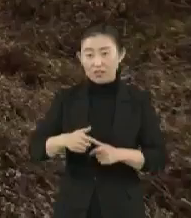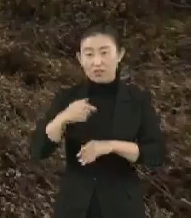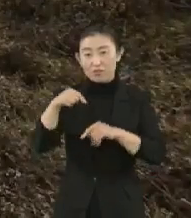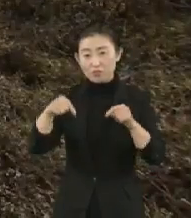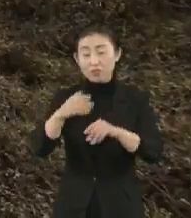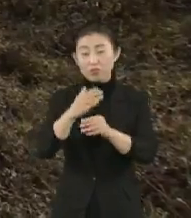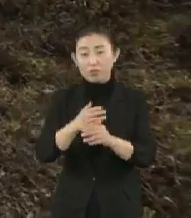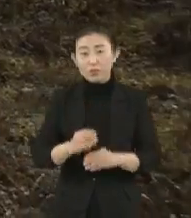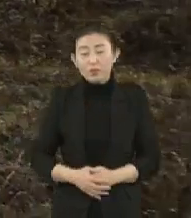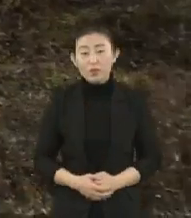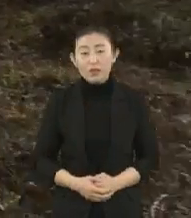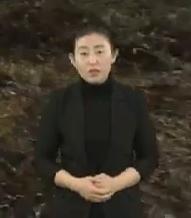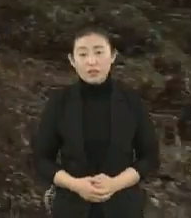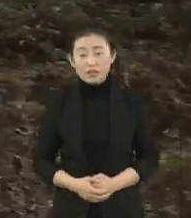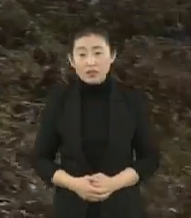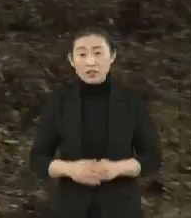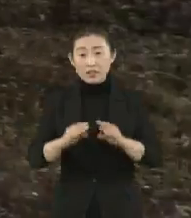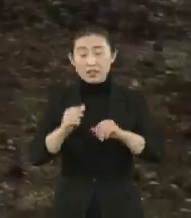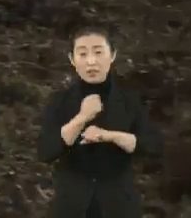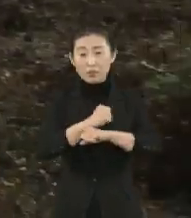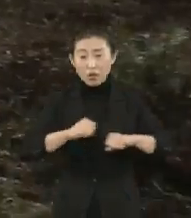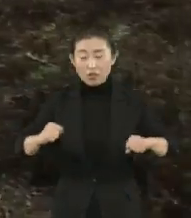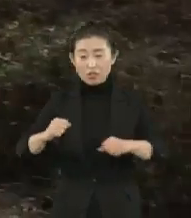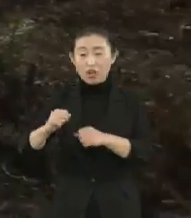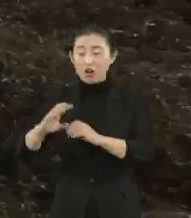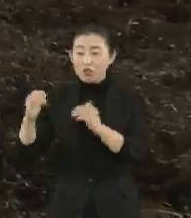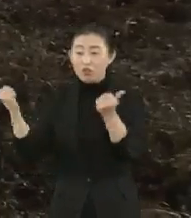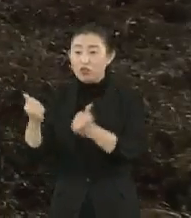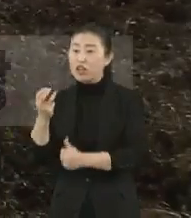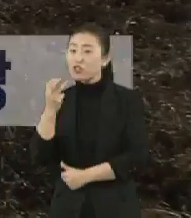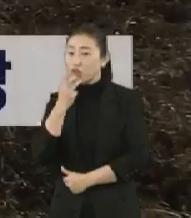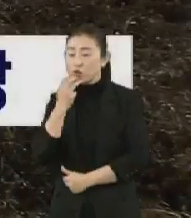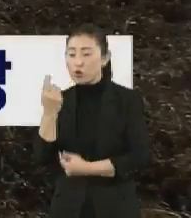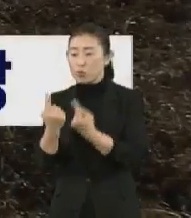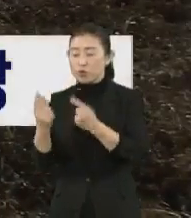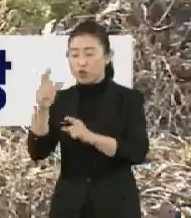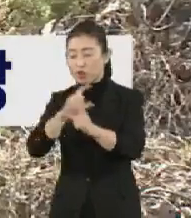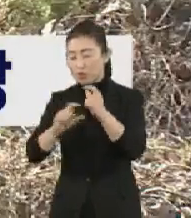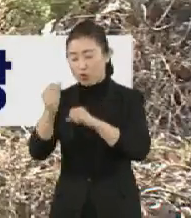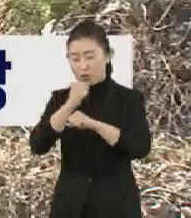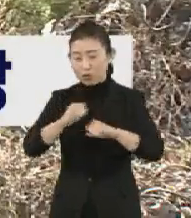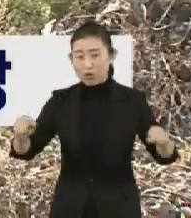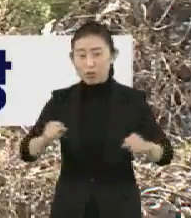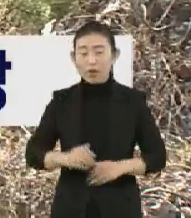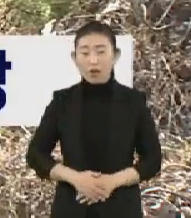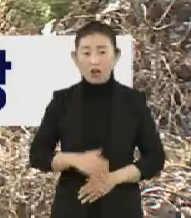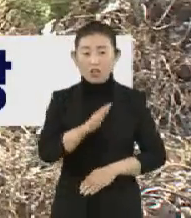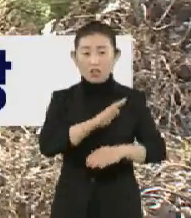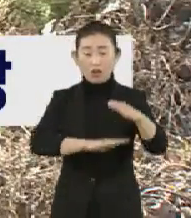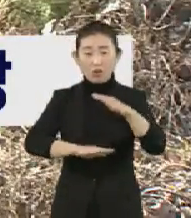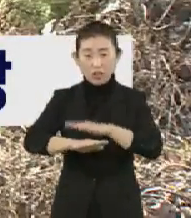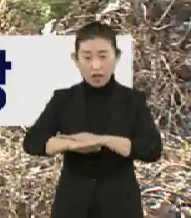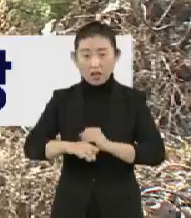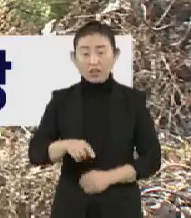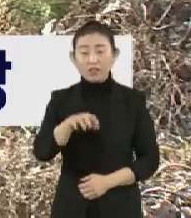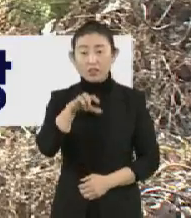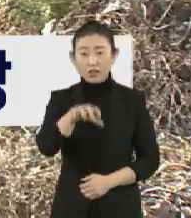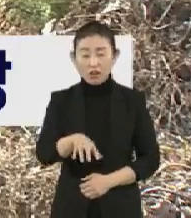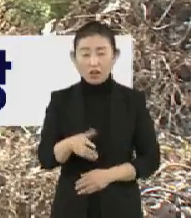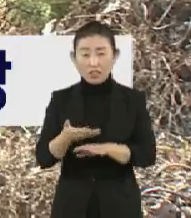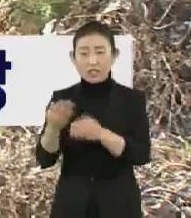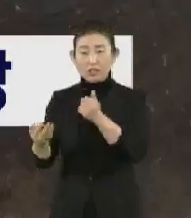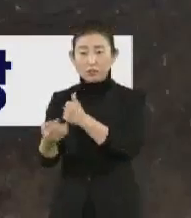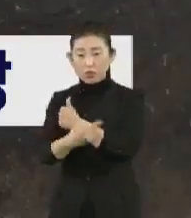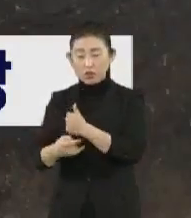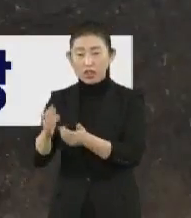논의되고 있습니다. 예정지 면적은 여의도 국회보다 큰 50여만 제곱미터. 여야는 정부 세종청사 해당